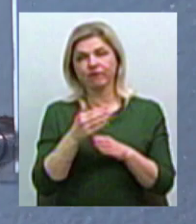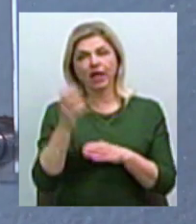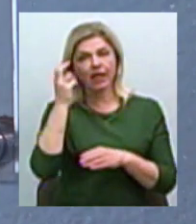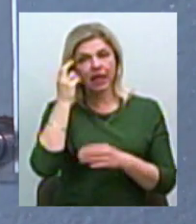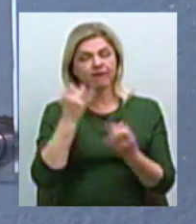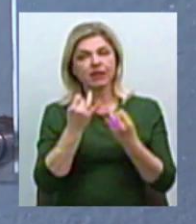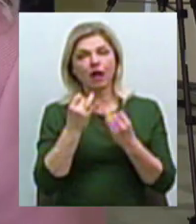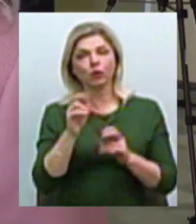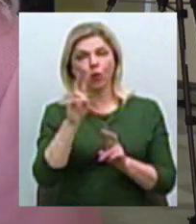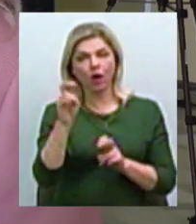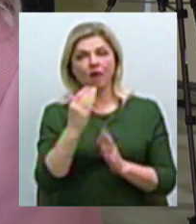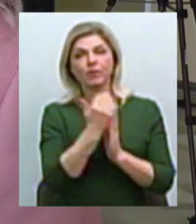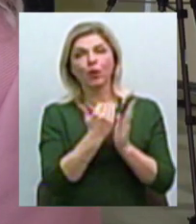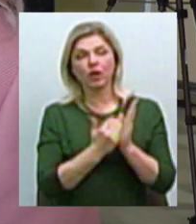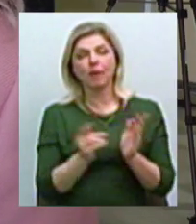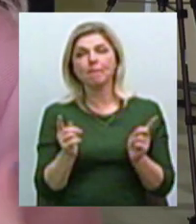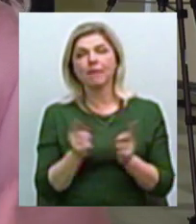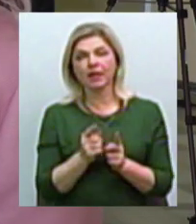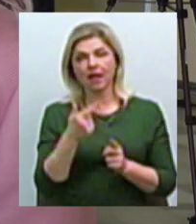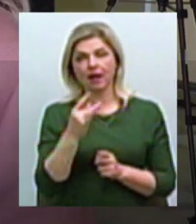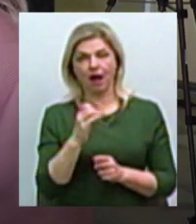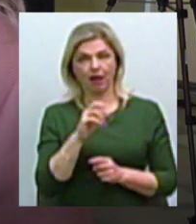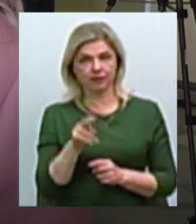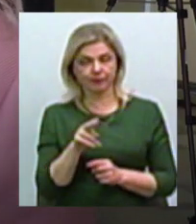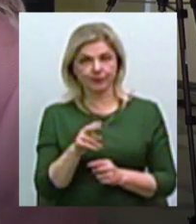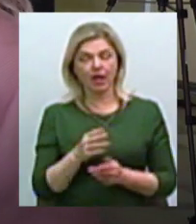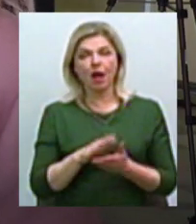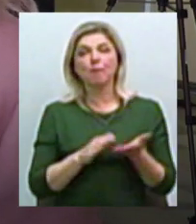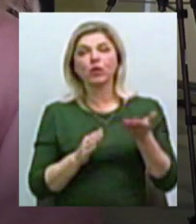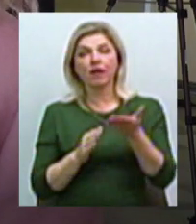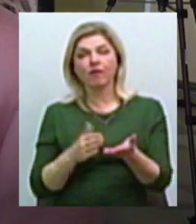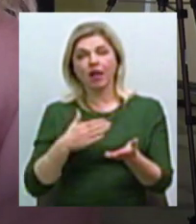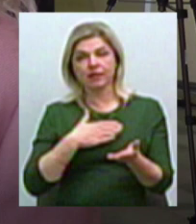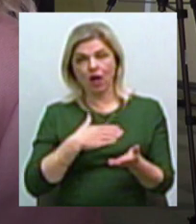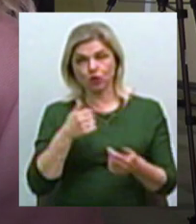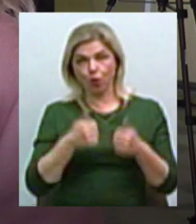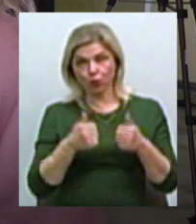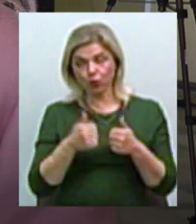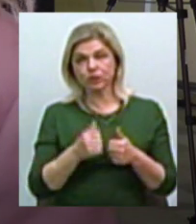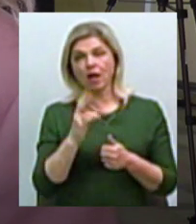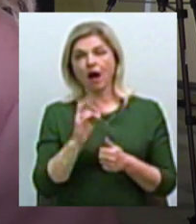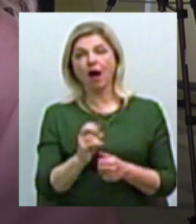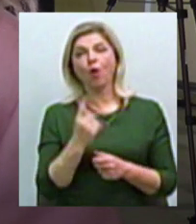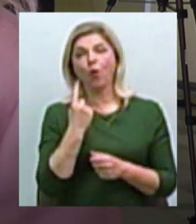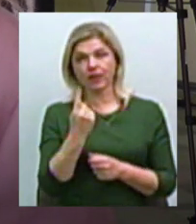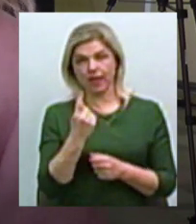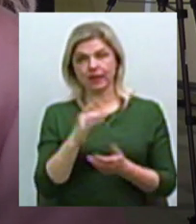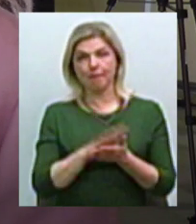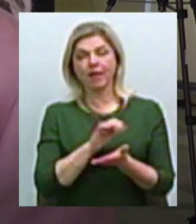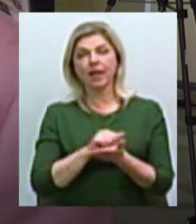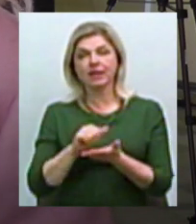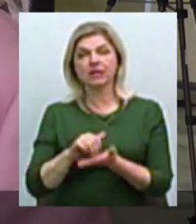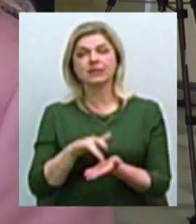програми «Міні-грантів». Подавалися на наш конкурс як відкриття одного медіа-центру в Галицинівці, саме